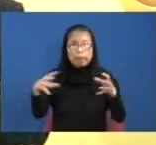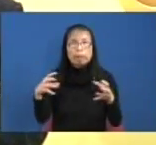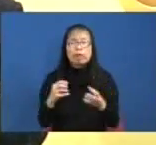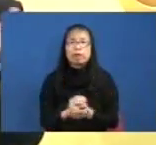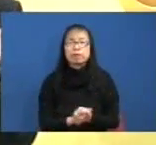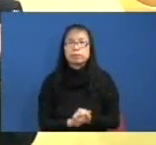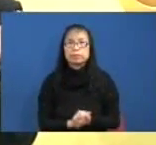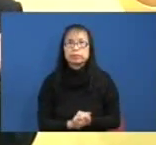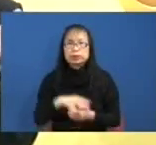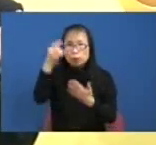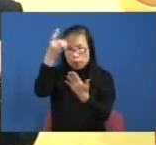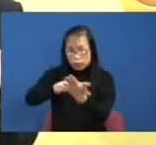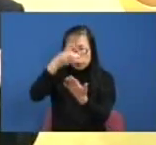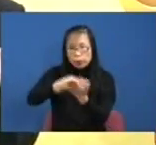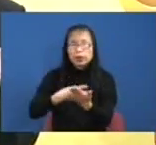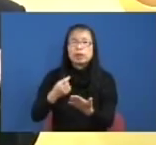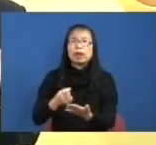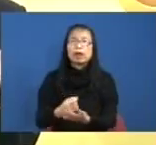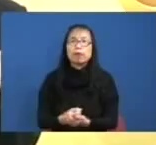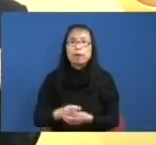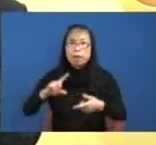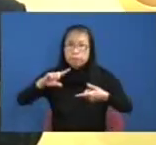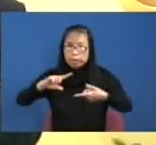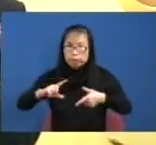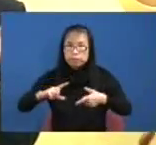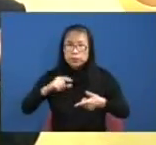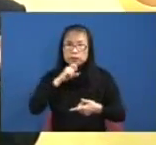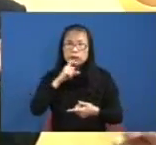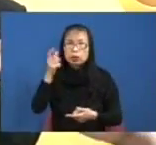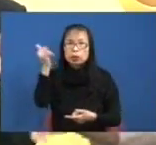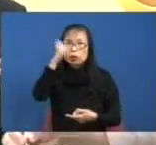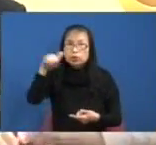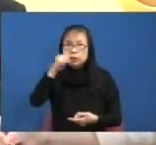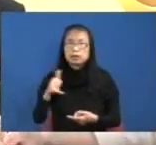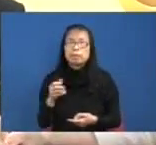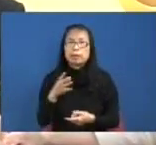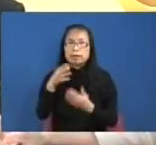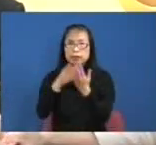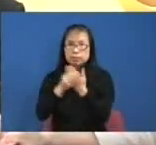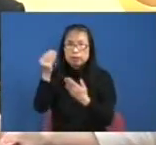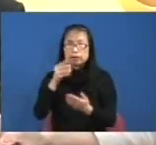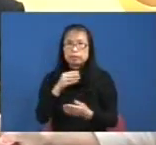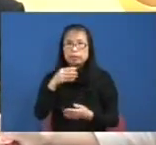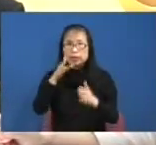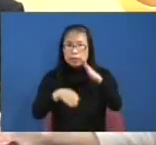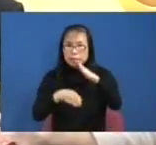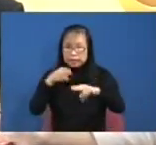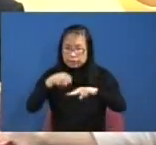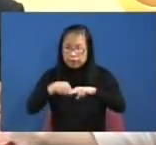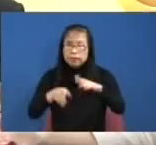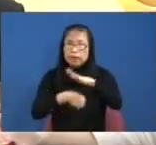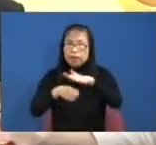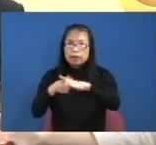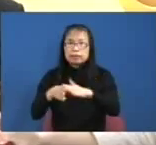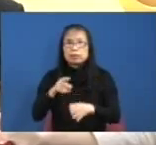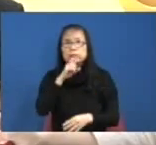現在好像我們全香港14000多間食肆6000多間茶餐廳、嗯、那很多呢茶餐廳的老闆呢